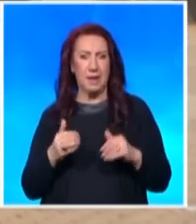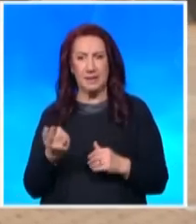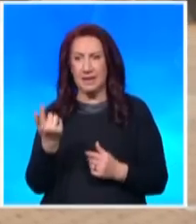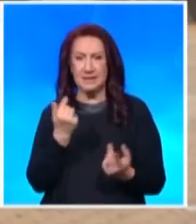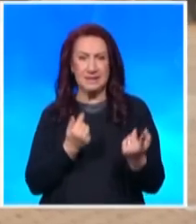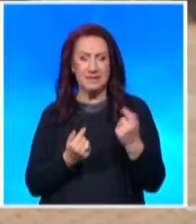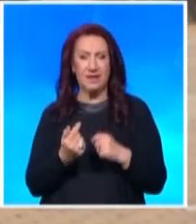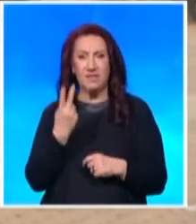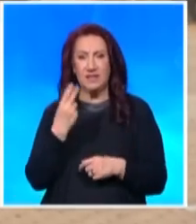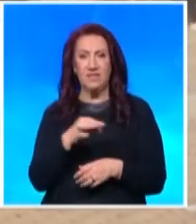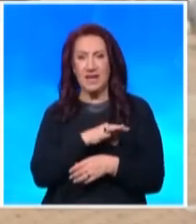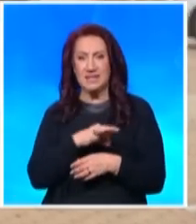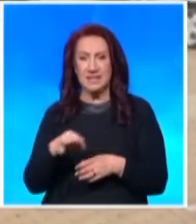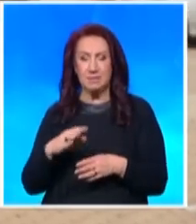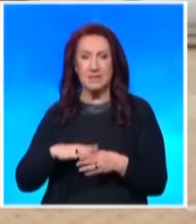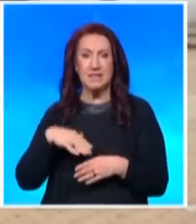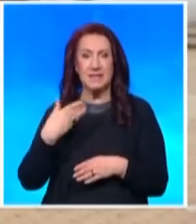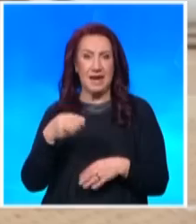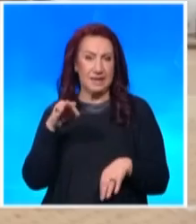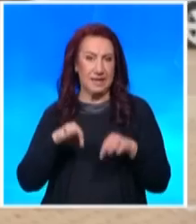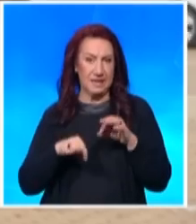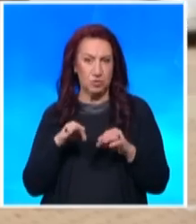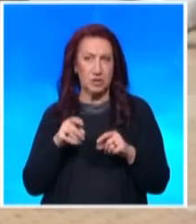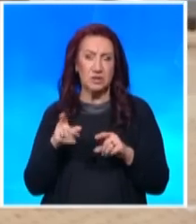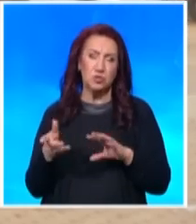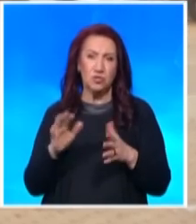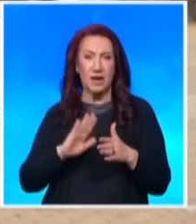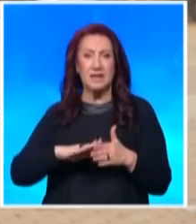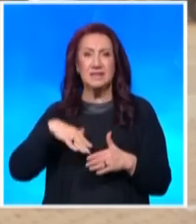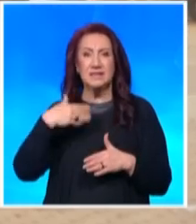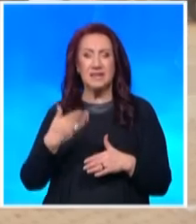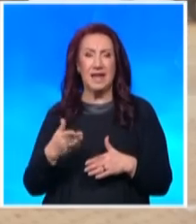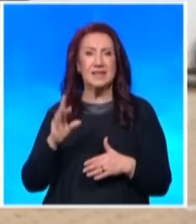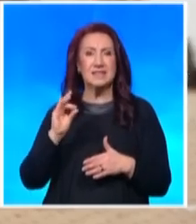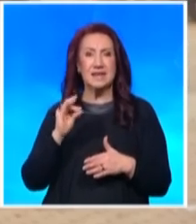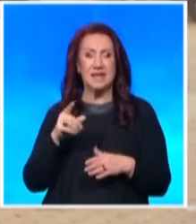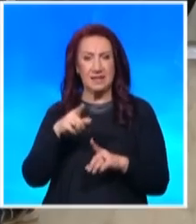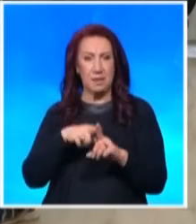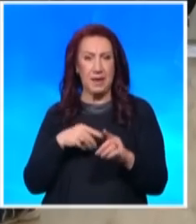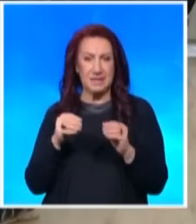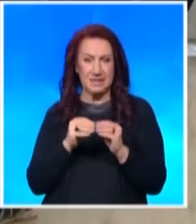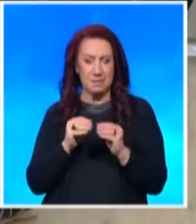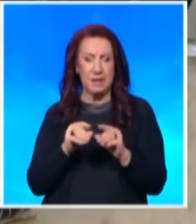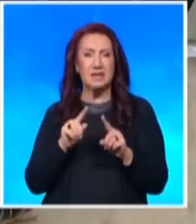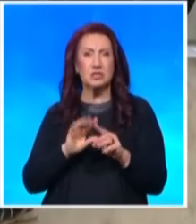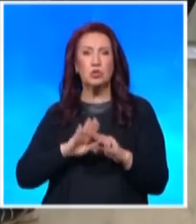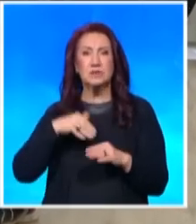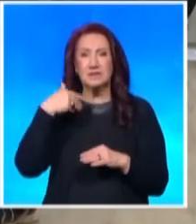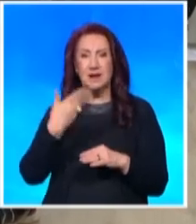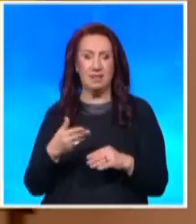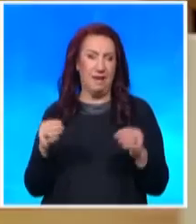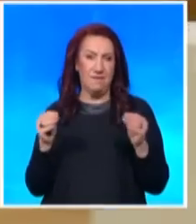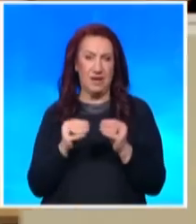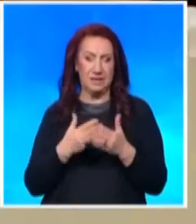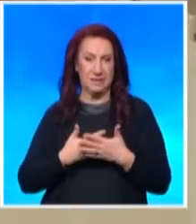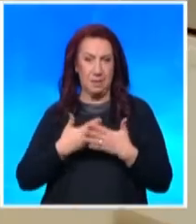седмици след изборите. В този случай това се очаква да е след средата на април и великденските празници. А от ЦИК са преброили, че за 2